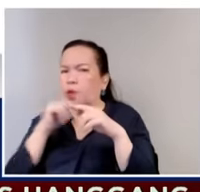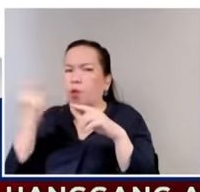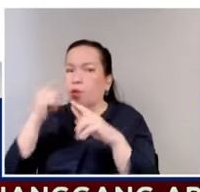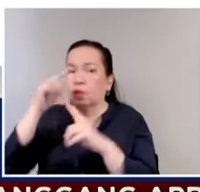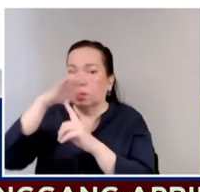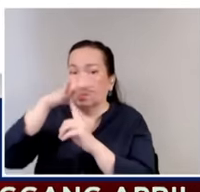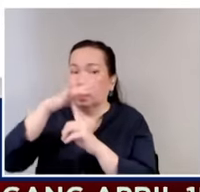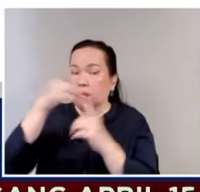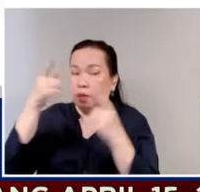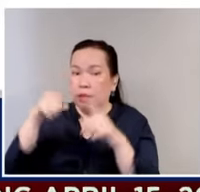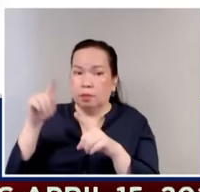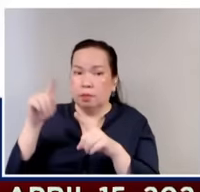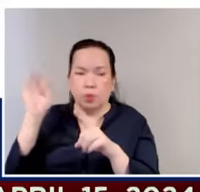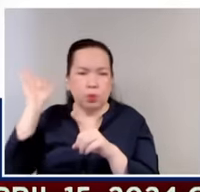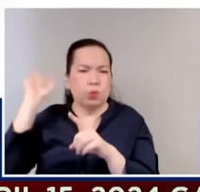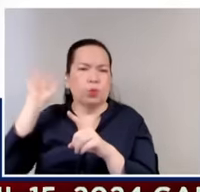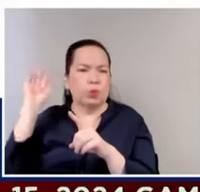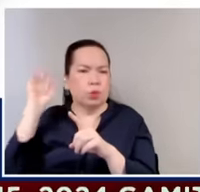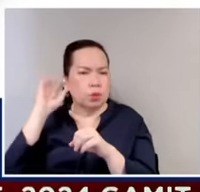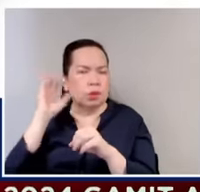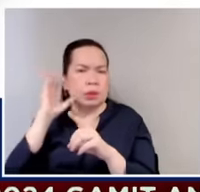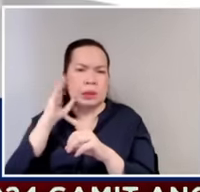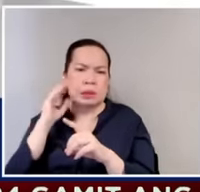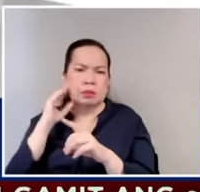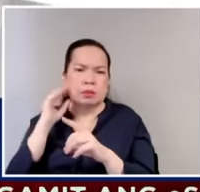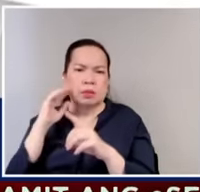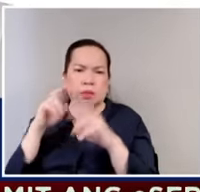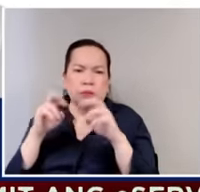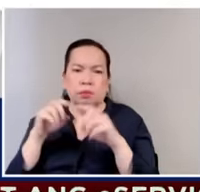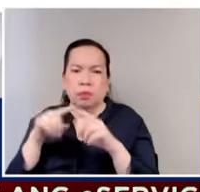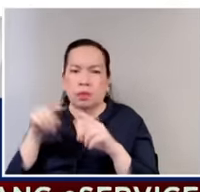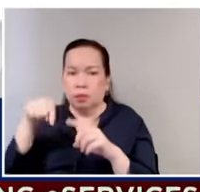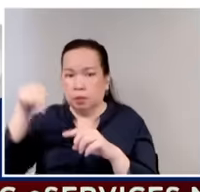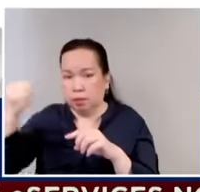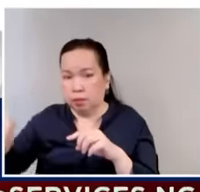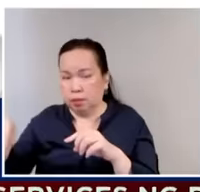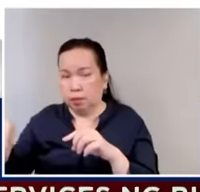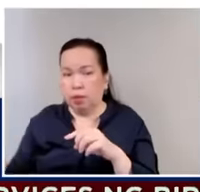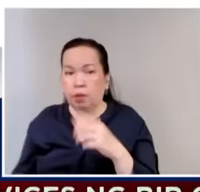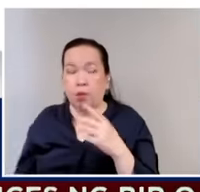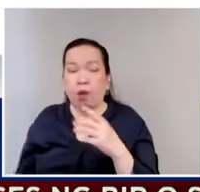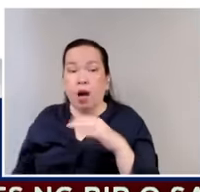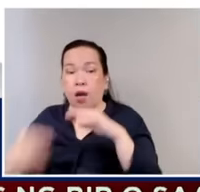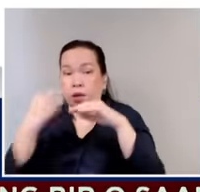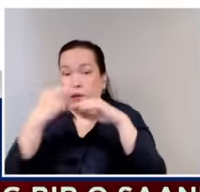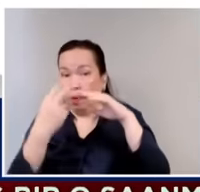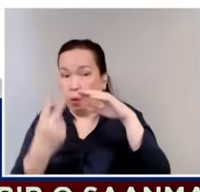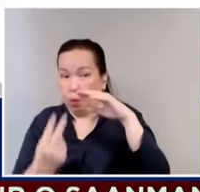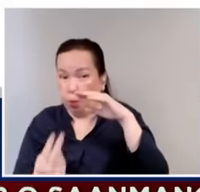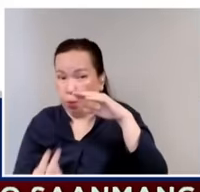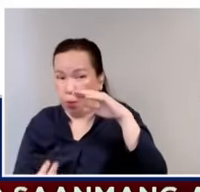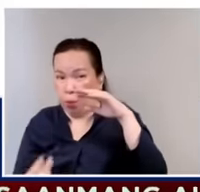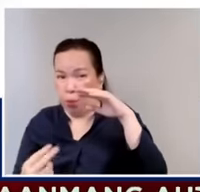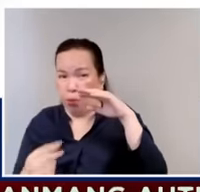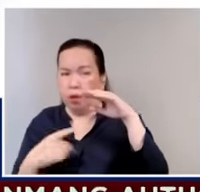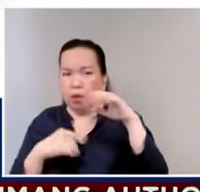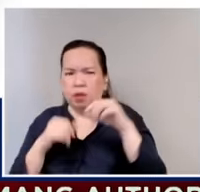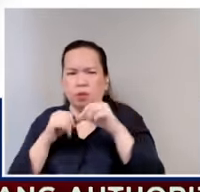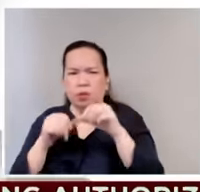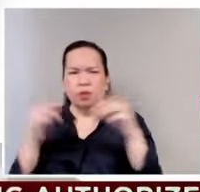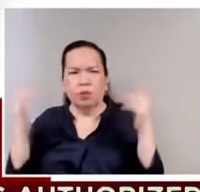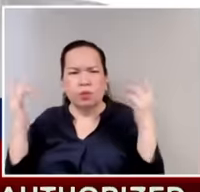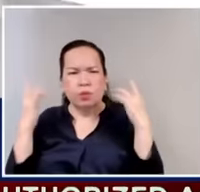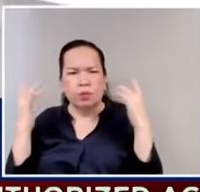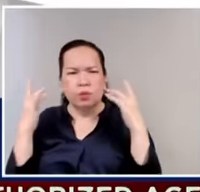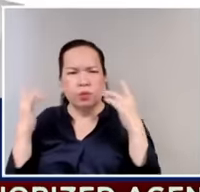kakaibang naranasan ang mga researchers. Dahil sa ilalim ng dagat, may tuloy-tuloy na beeping